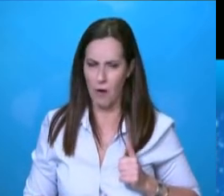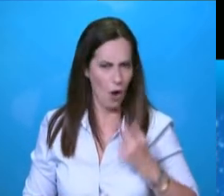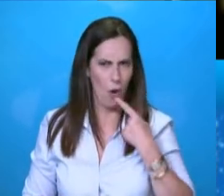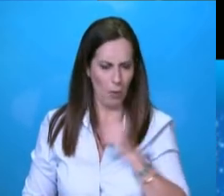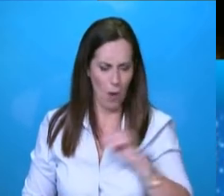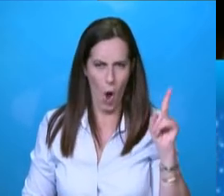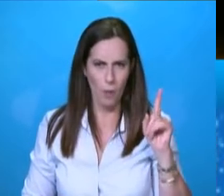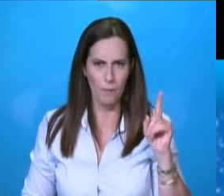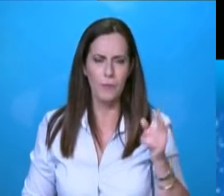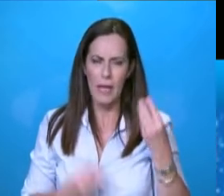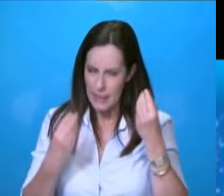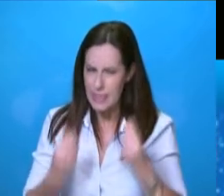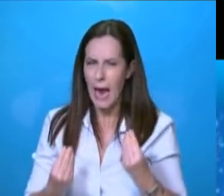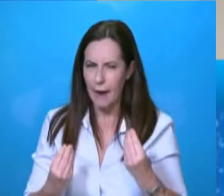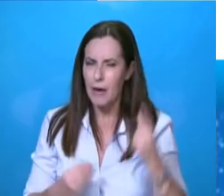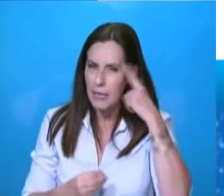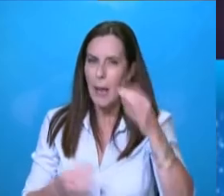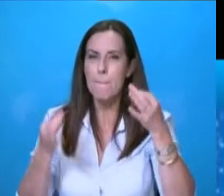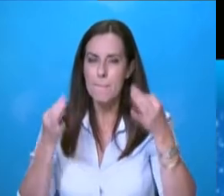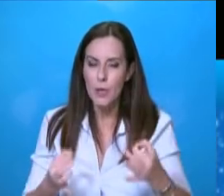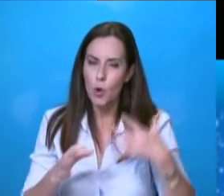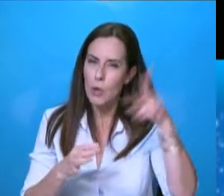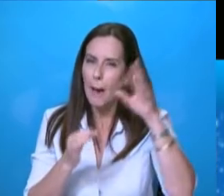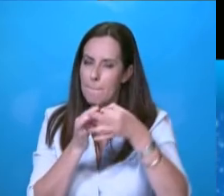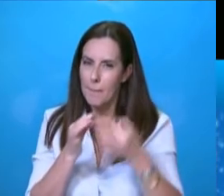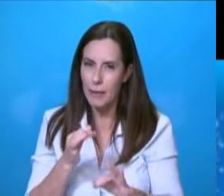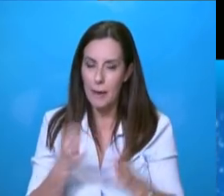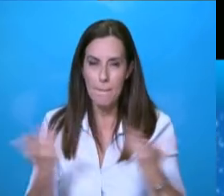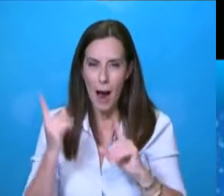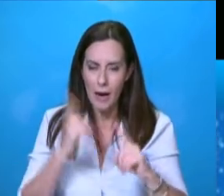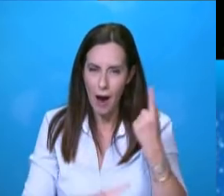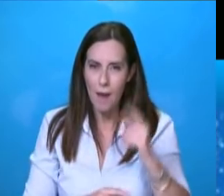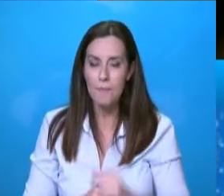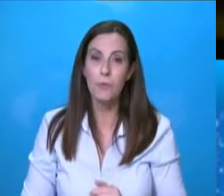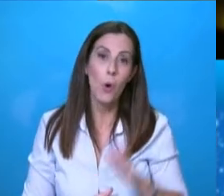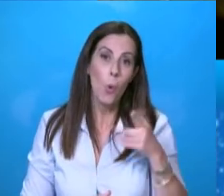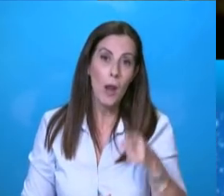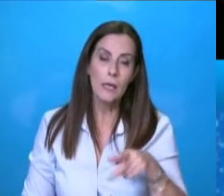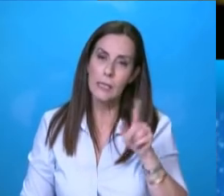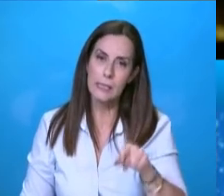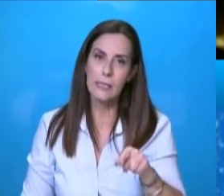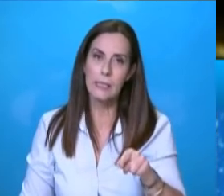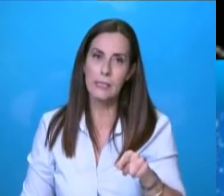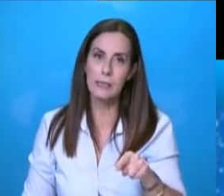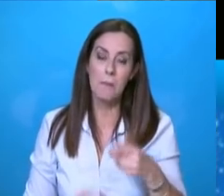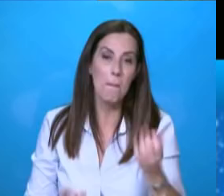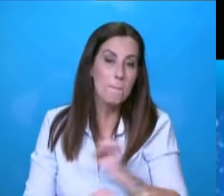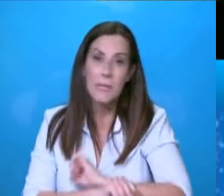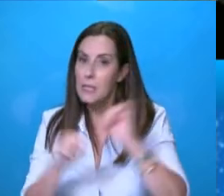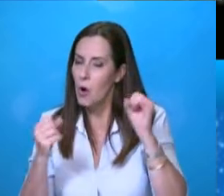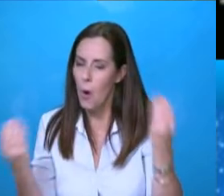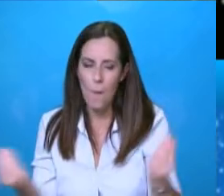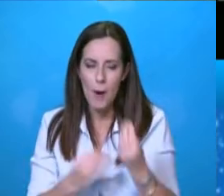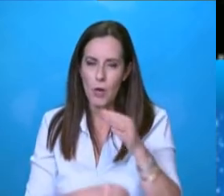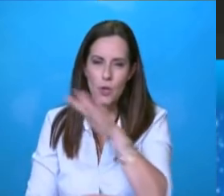מן הסתם עוד מעט נדע פרטים יותר מדויקים. ייתכן שזה איזשהו מטען או משהו